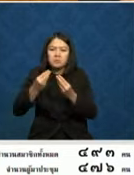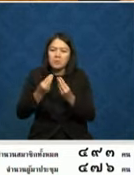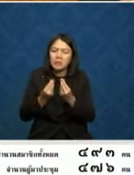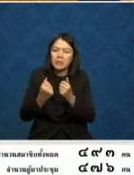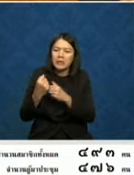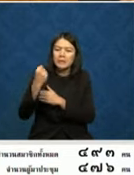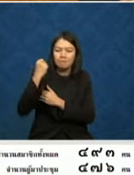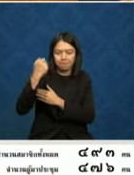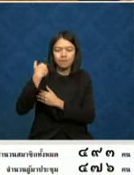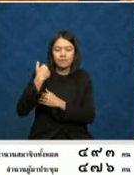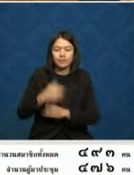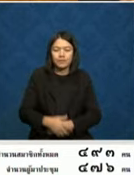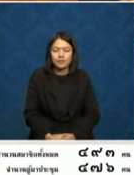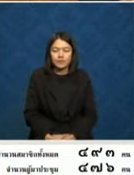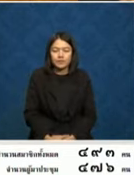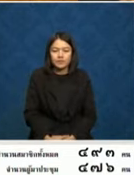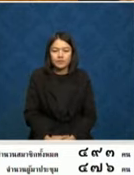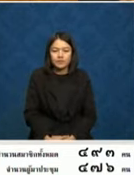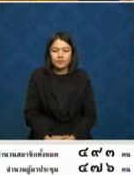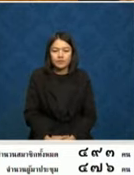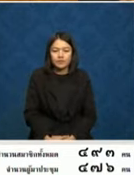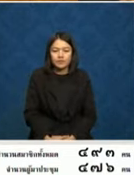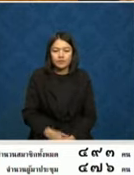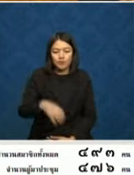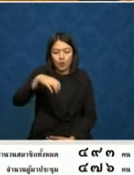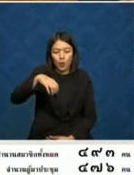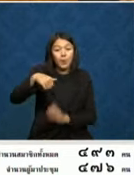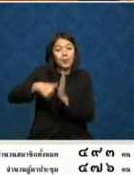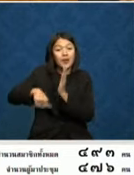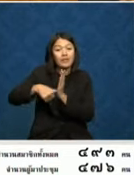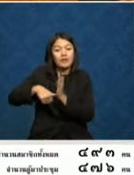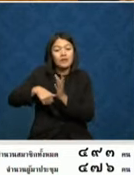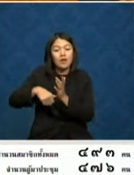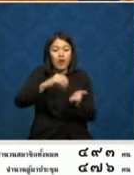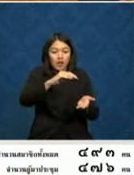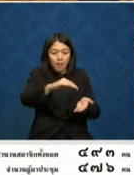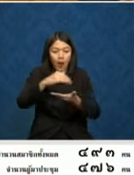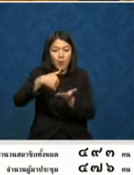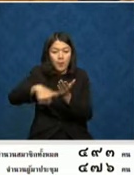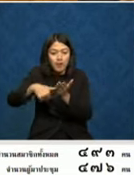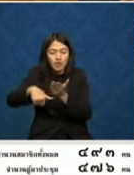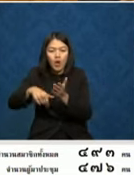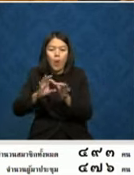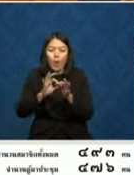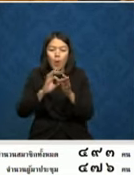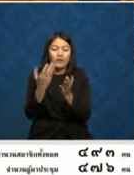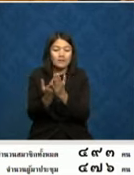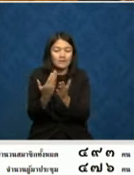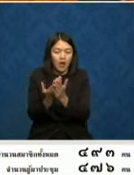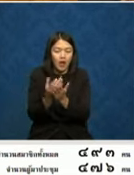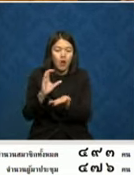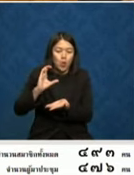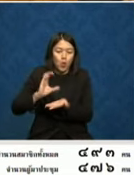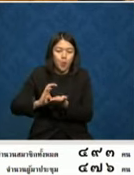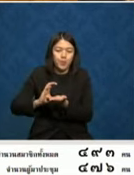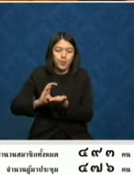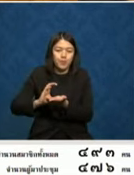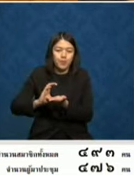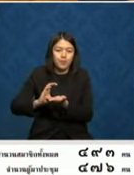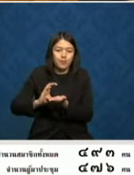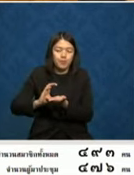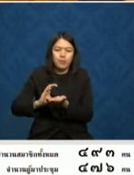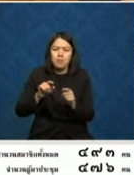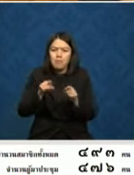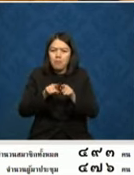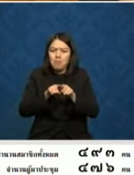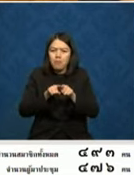เข้มงวดอยู่แล้วนะครับในส่วนของกรมสรรพสามิตเองเนี่ยนะครับมีข้อห่วงใยในเรื่องของงบประมาณที่มีส่วนหนึ่งเป็นงบประมาณที่เป็นลักษ